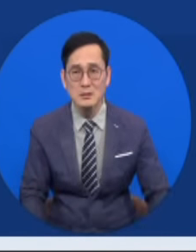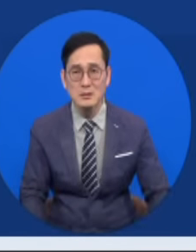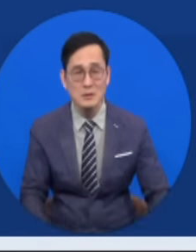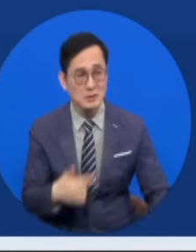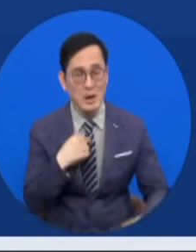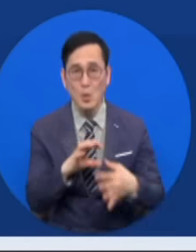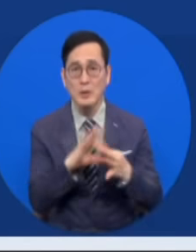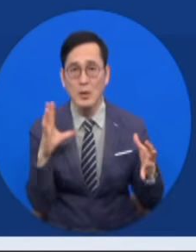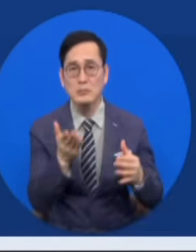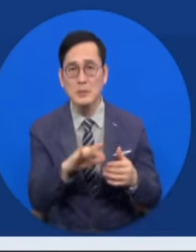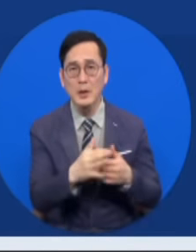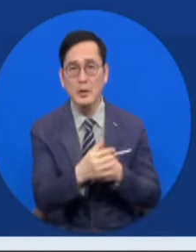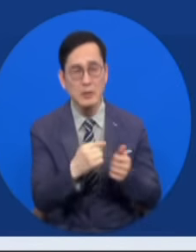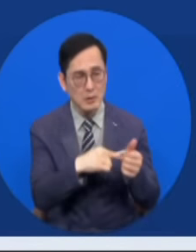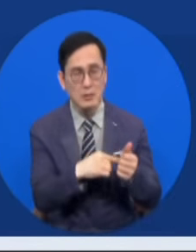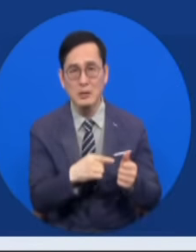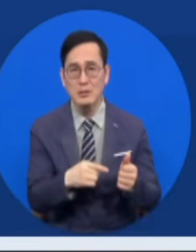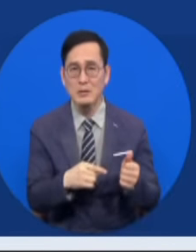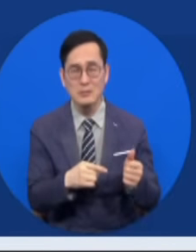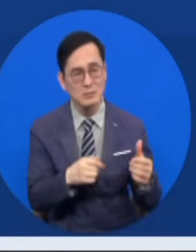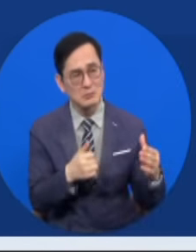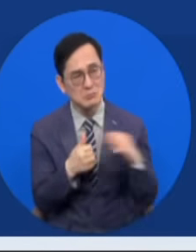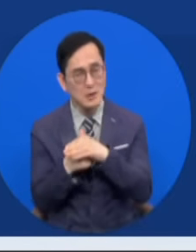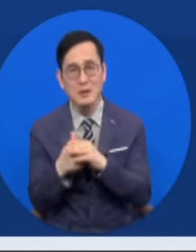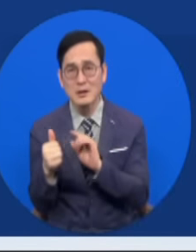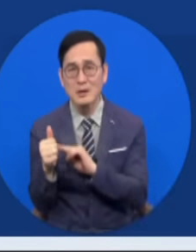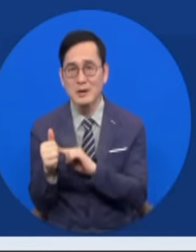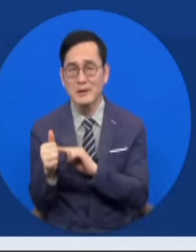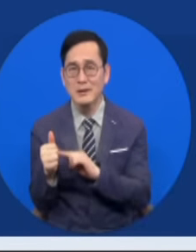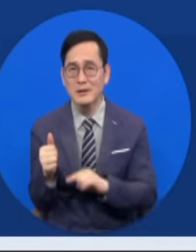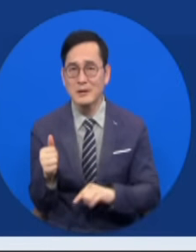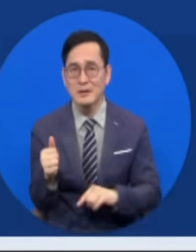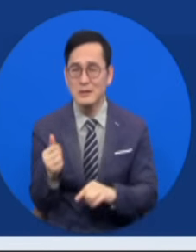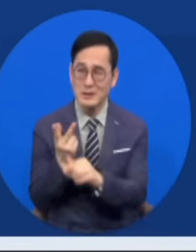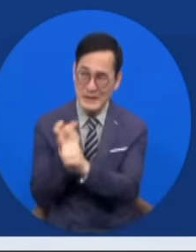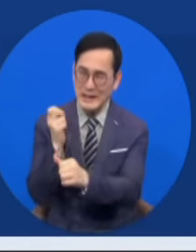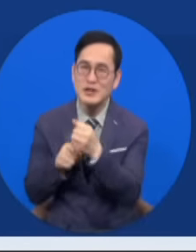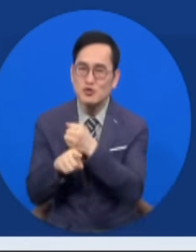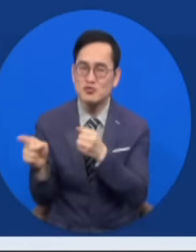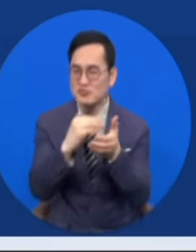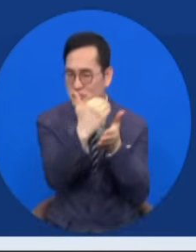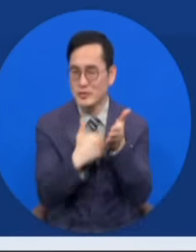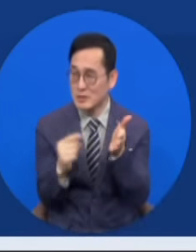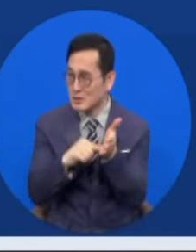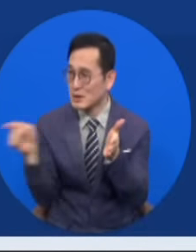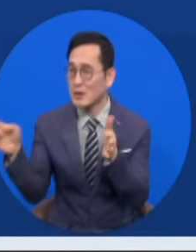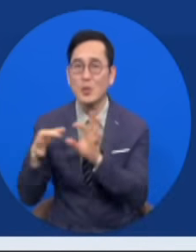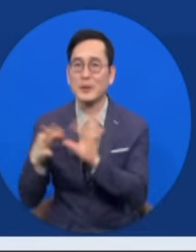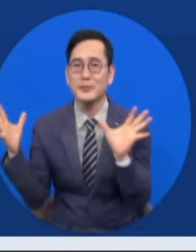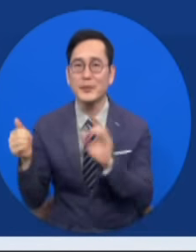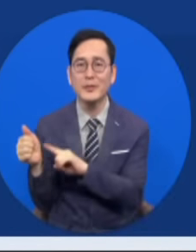내용도 탄핵의 사유로 어 마치 기재가 되 있어서 지금 논란이 일고